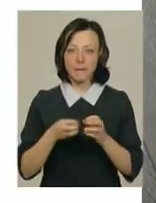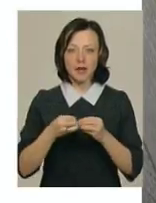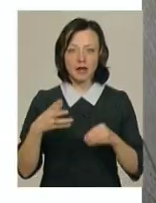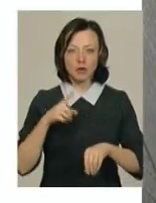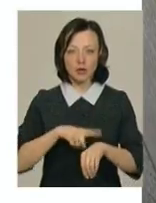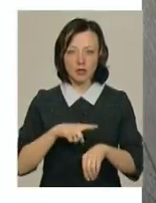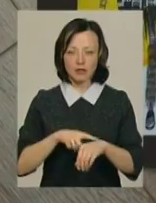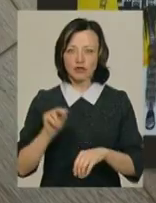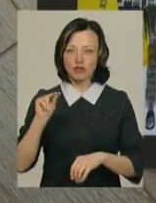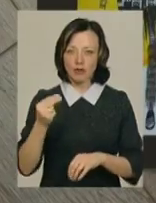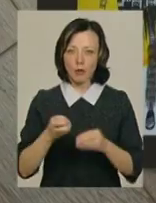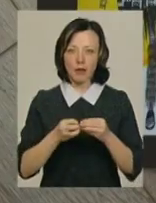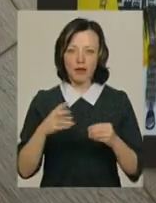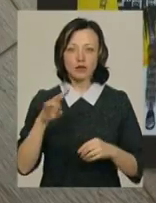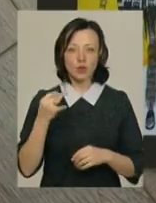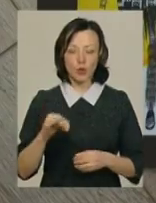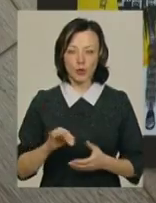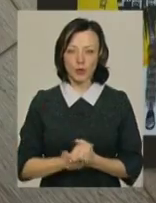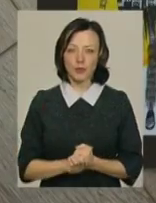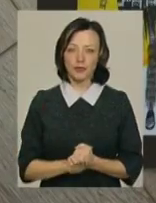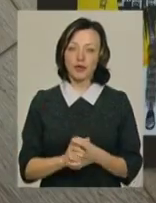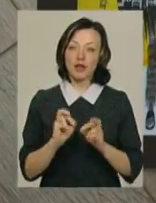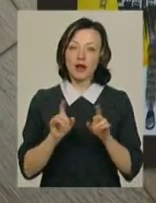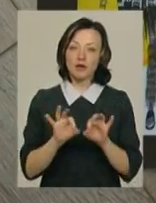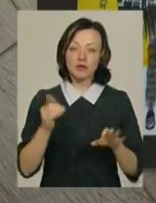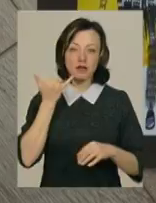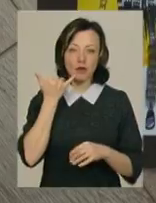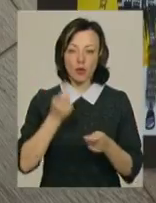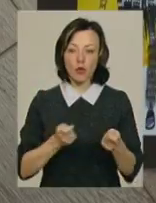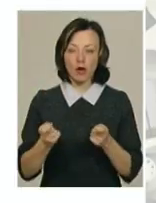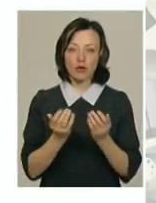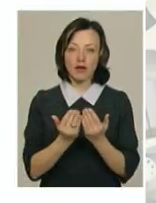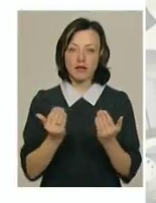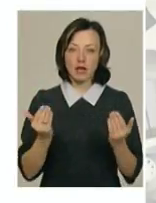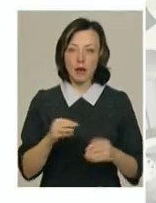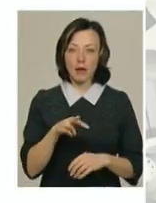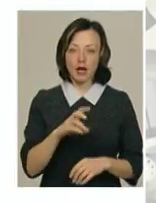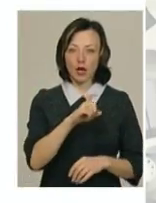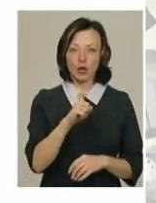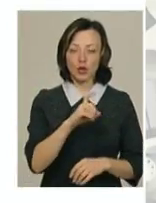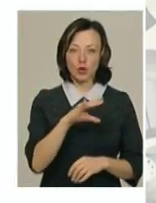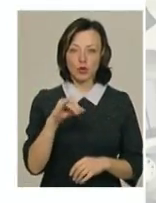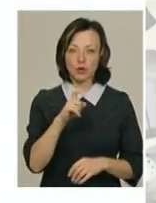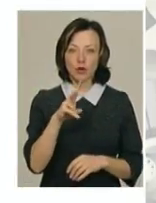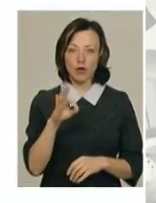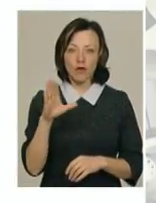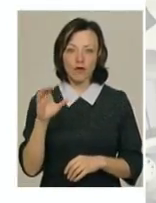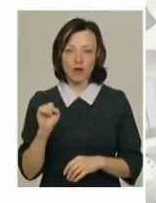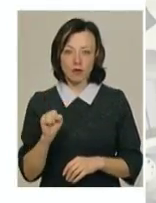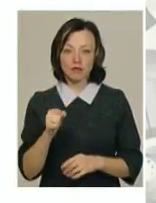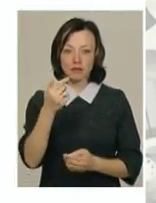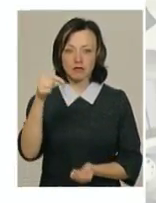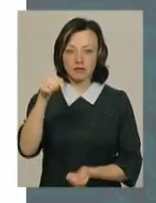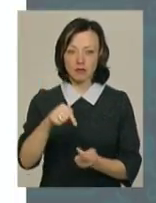15-ту годину у четвер, 15 лютого. Як розповіла телефоном кураторка виставки Марія Юзлова, для творчості Ганни Ткач